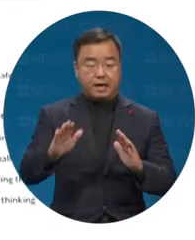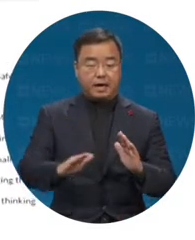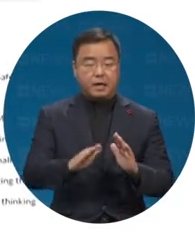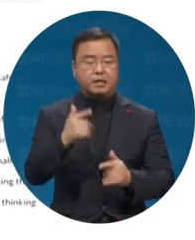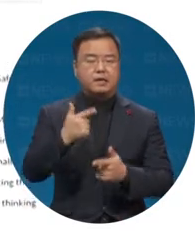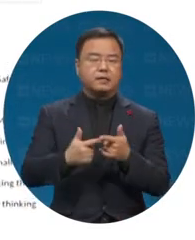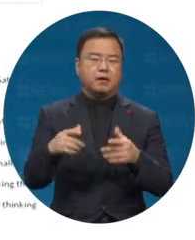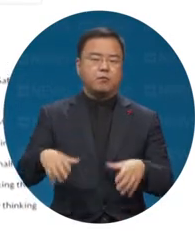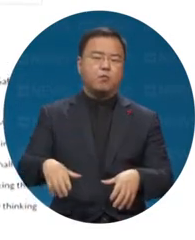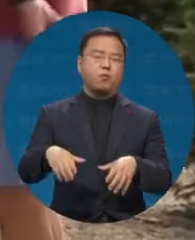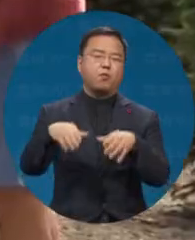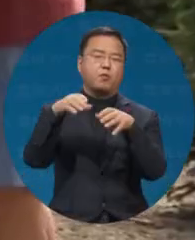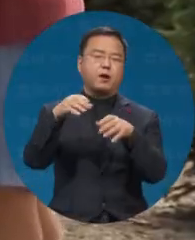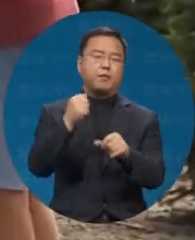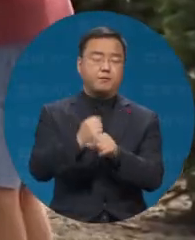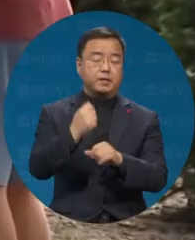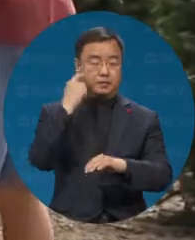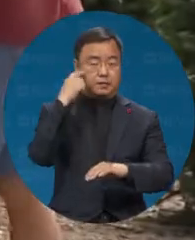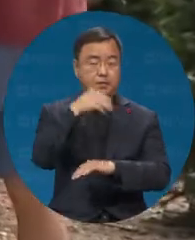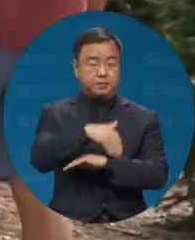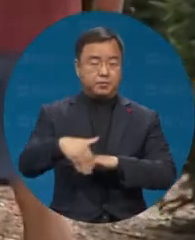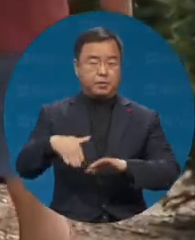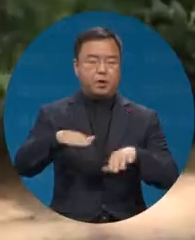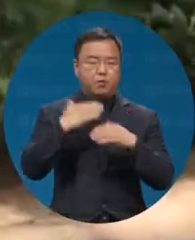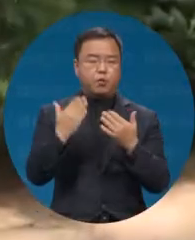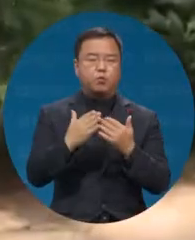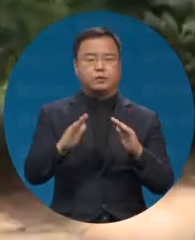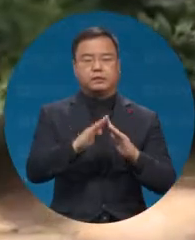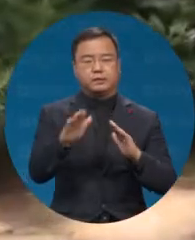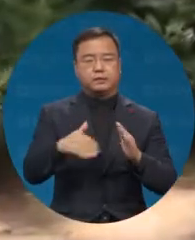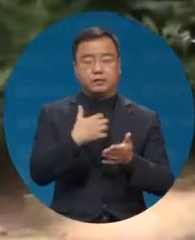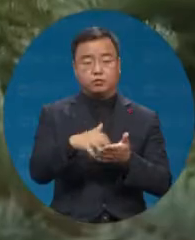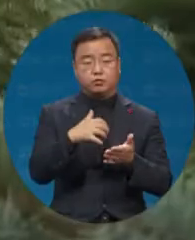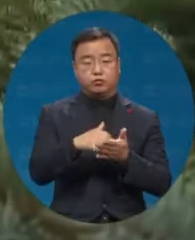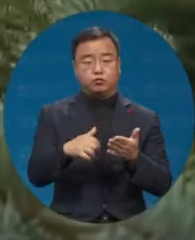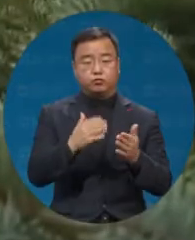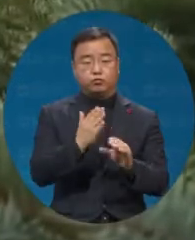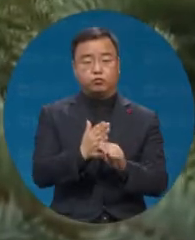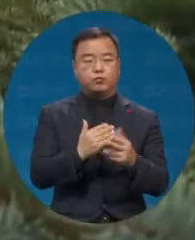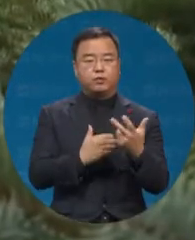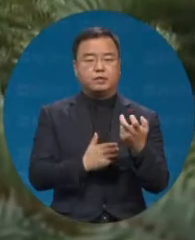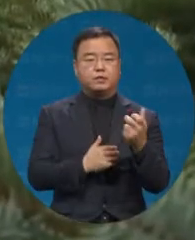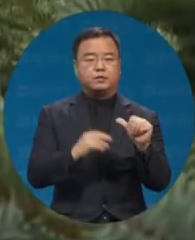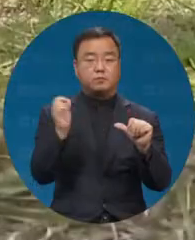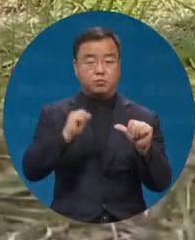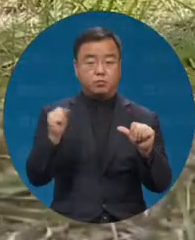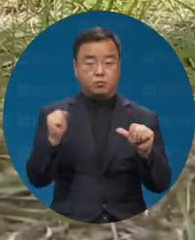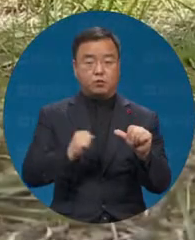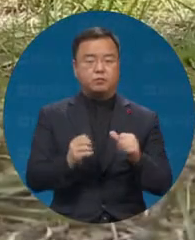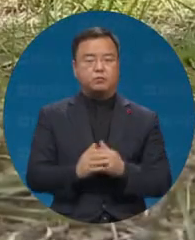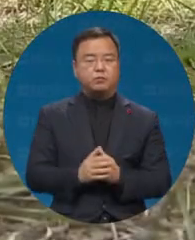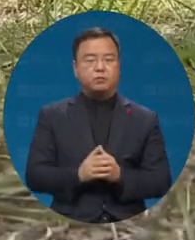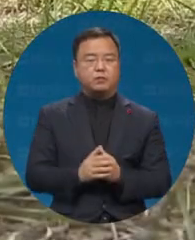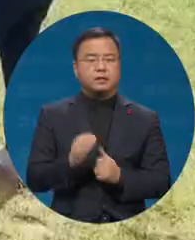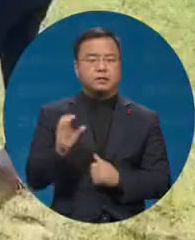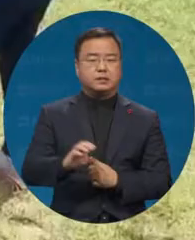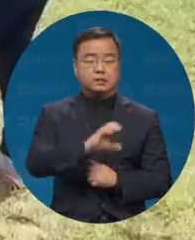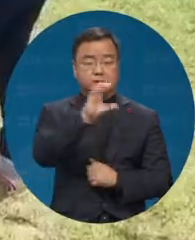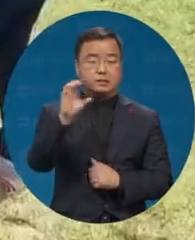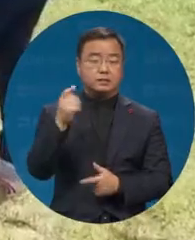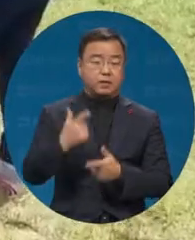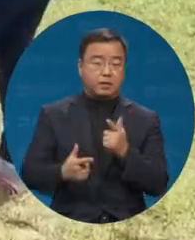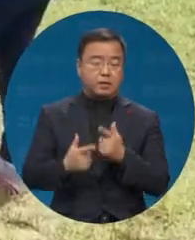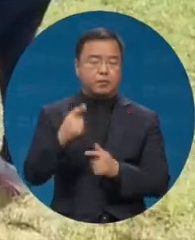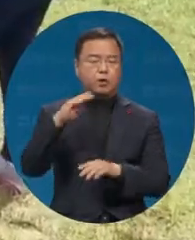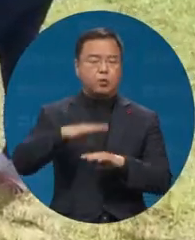예정입니다. 이는 전체 가구의 75%에 해당하는데요. 크리스마스 트리는